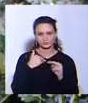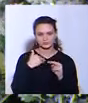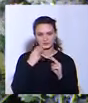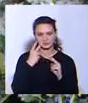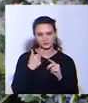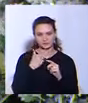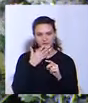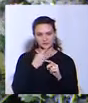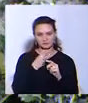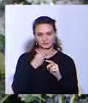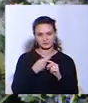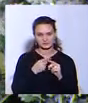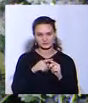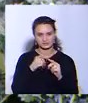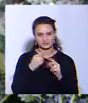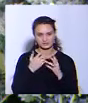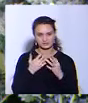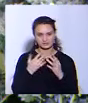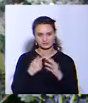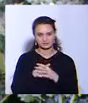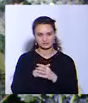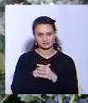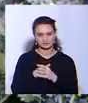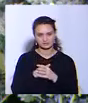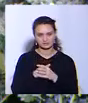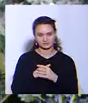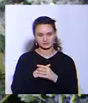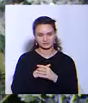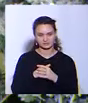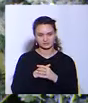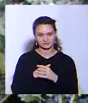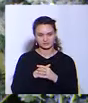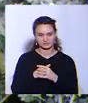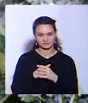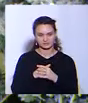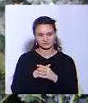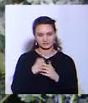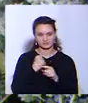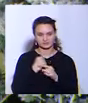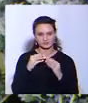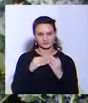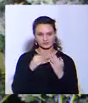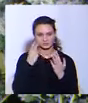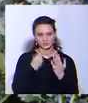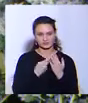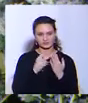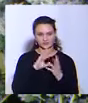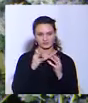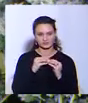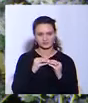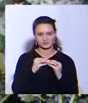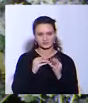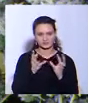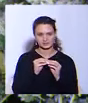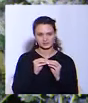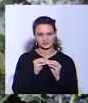როგორ გამოიყურება ეს ნივთები. აი მე შეგნებულად გავიკეთებ ისე, რომ დაინახოთ ყველა